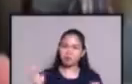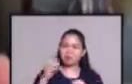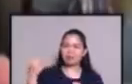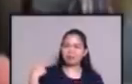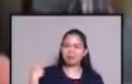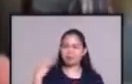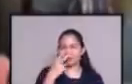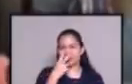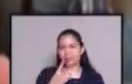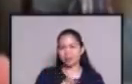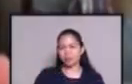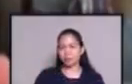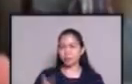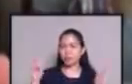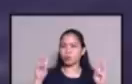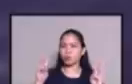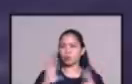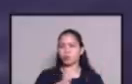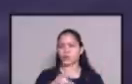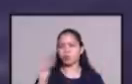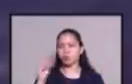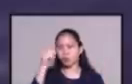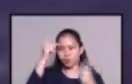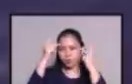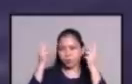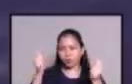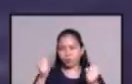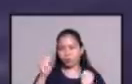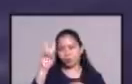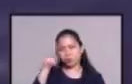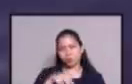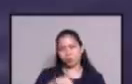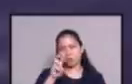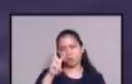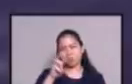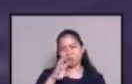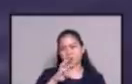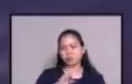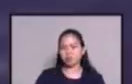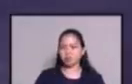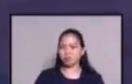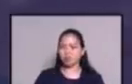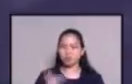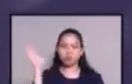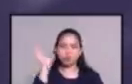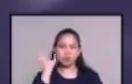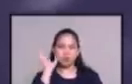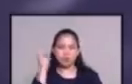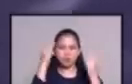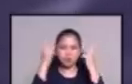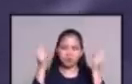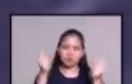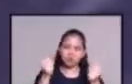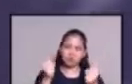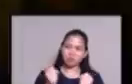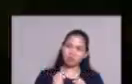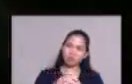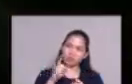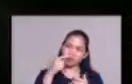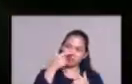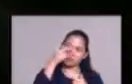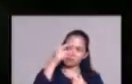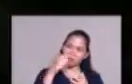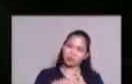makita. Napawawang ilan nung sinabi ito ng Pangulo noong 2016. Tuwing kailan ka nga ba naman makakarinig ng presidente na kukot ng Greek philosopher?